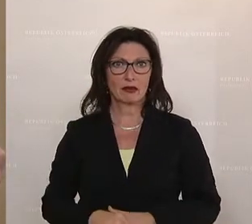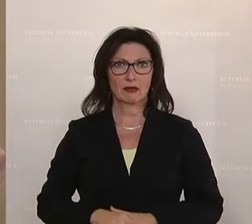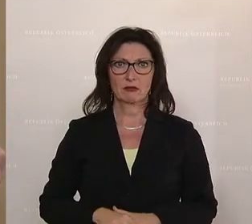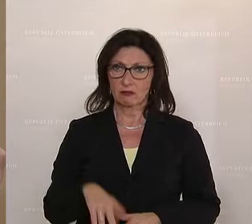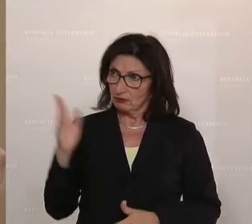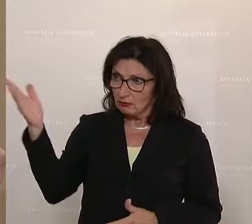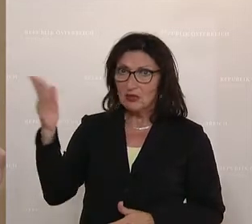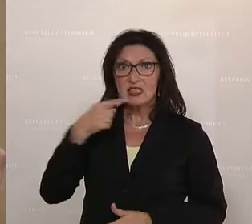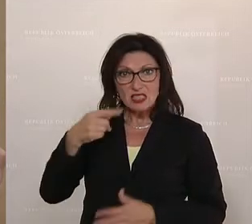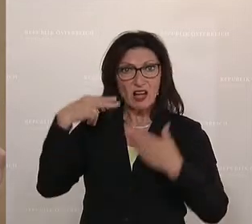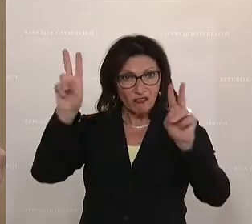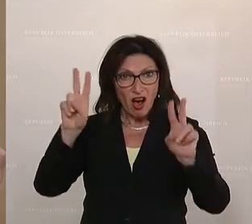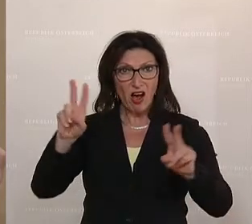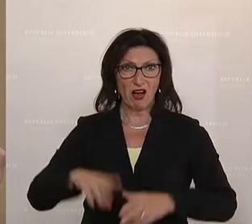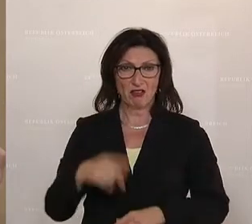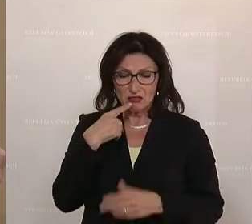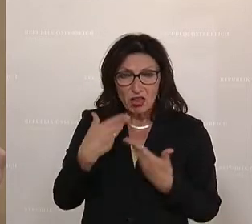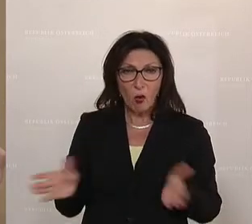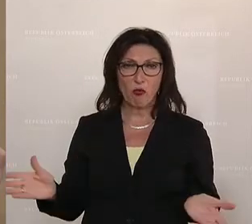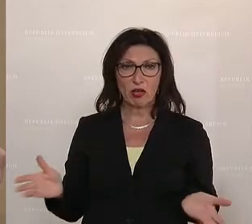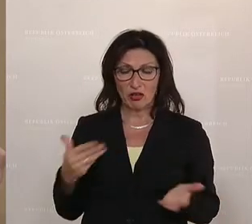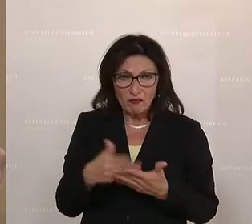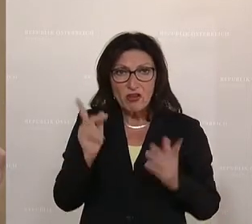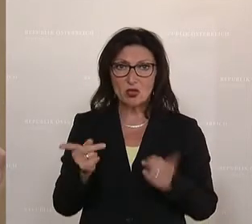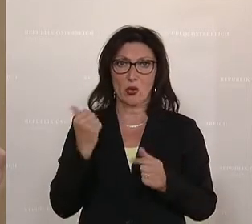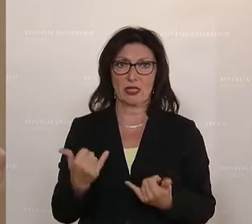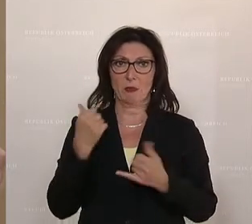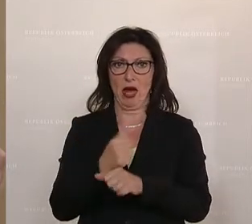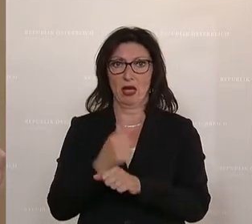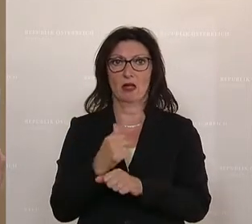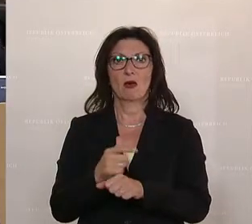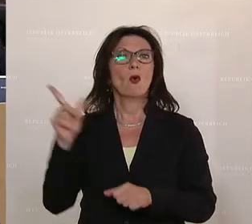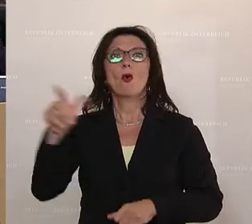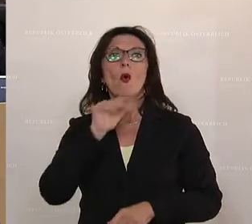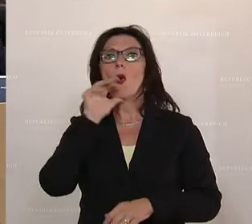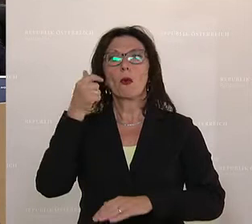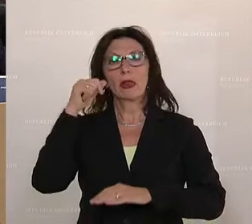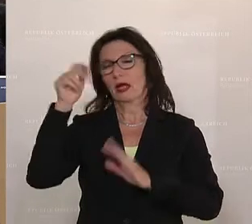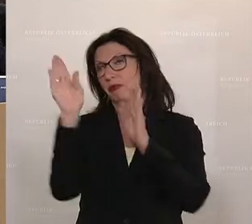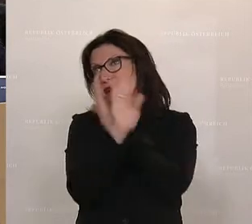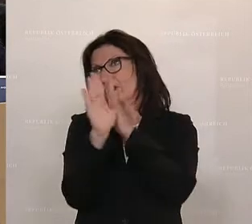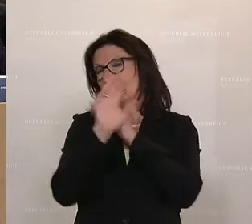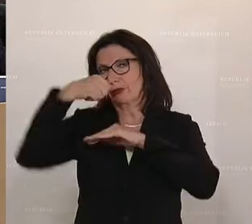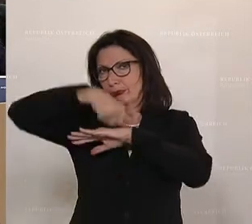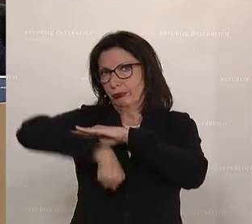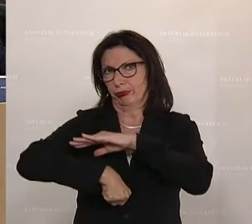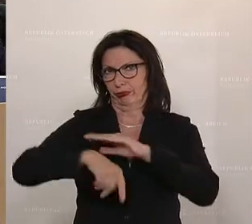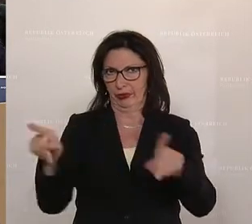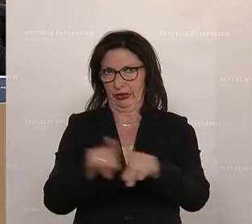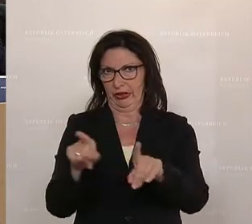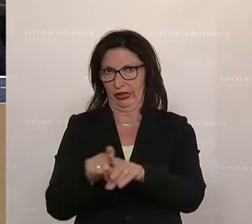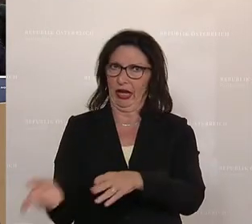Sagen Sie einfach die Wahrheit. Sagen Sie, wie es ist und was jetzt zu tun ist. Und stecken Sie nicht den Kopf in den Sand, wie Ihre Vorgängerin Mikl Leitner